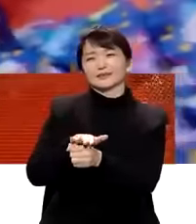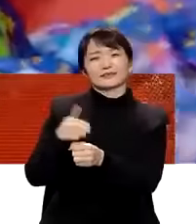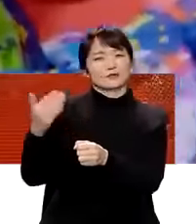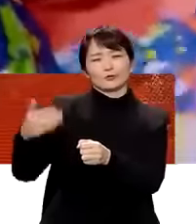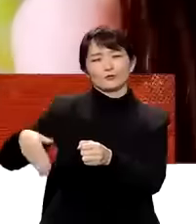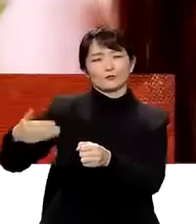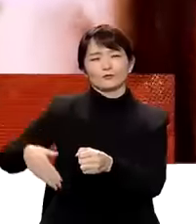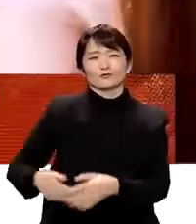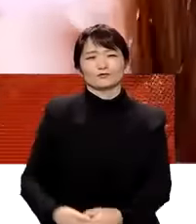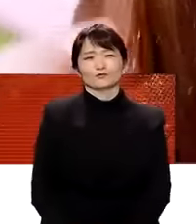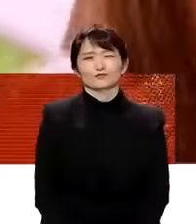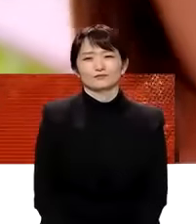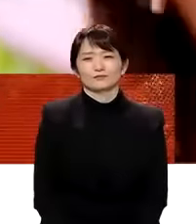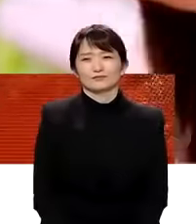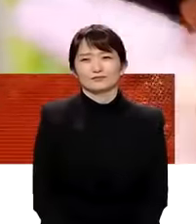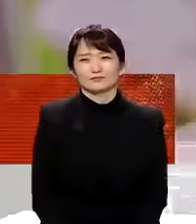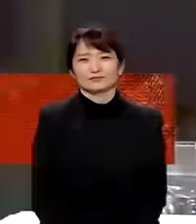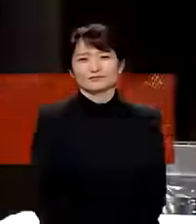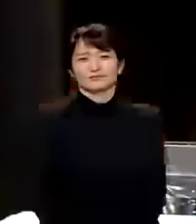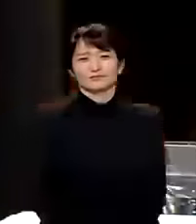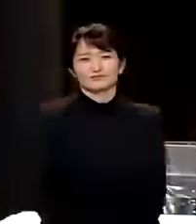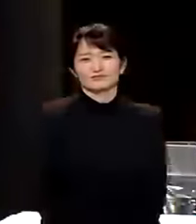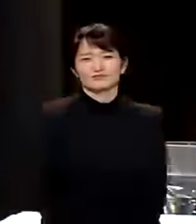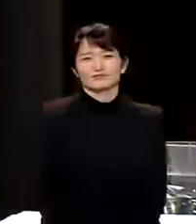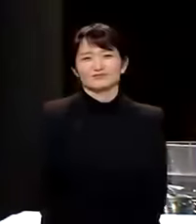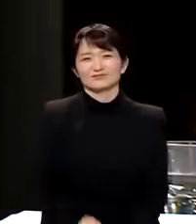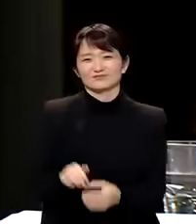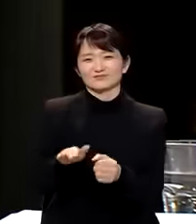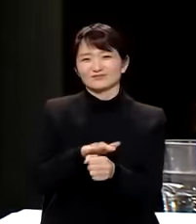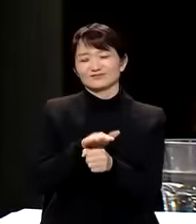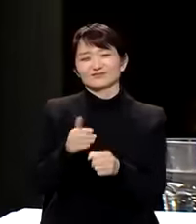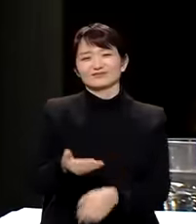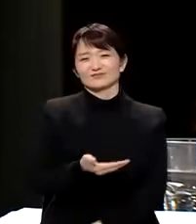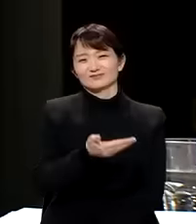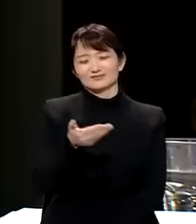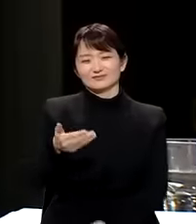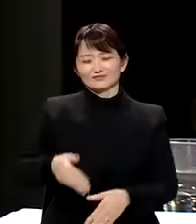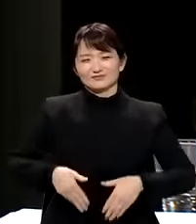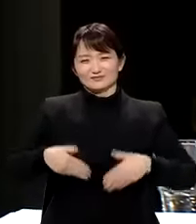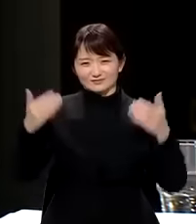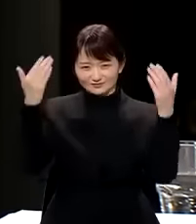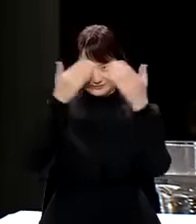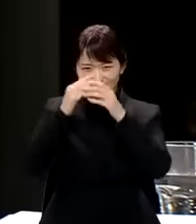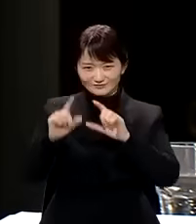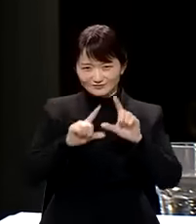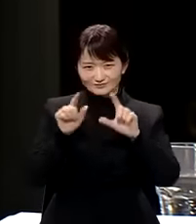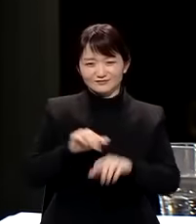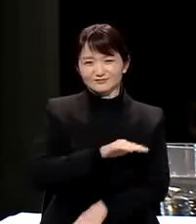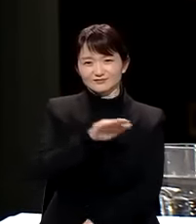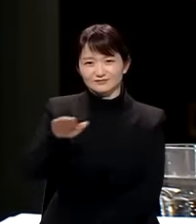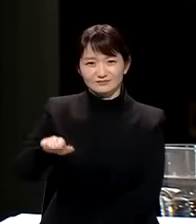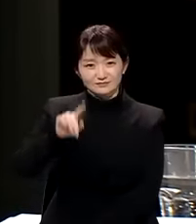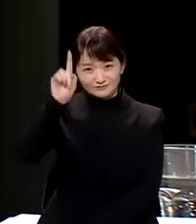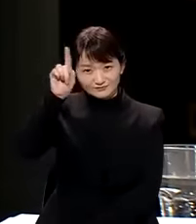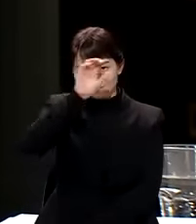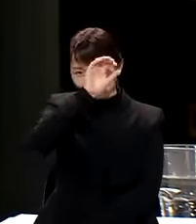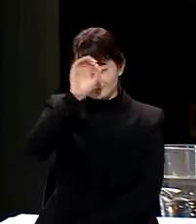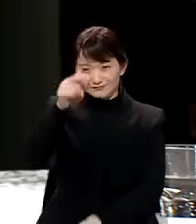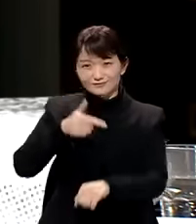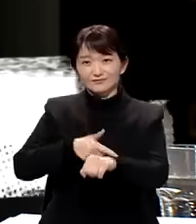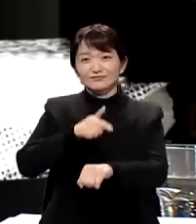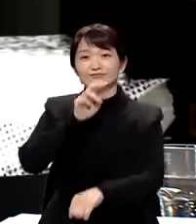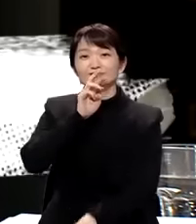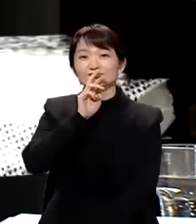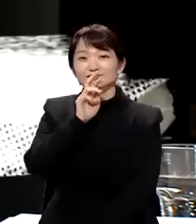합니다 어 그렇군요 유명한 애구나 사랑하는 사건반장 카 종이 여러분 따뜻한 반 보내시고요 저희는 내일도 별이 여섯개